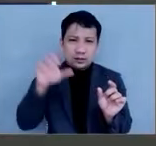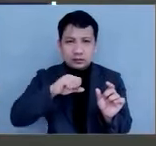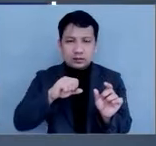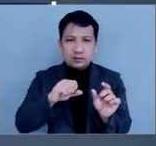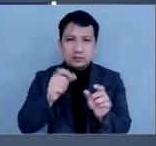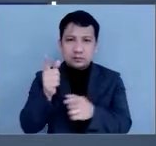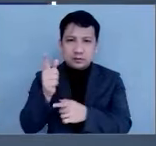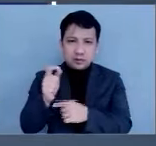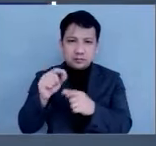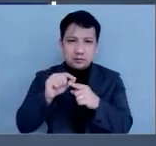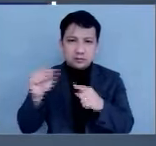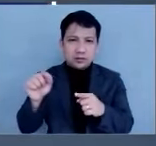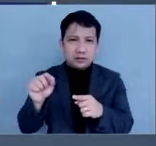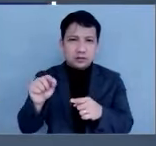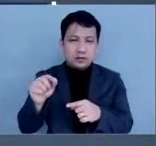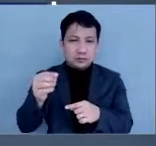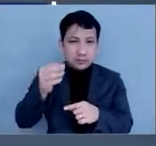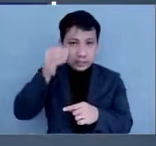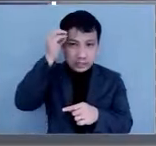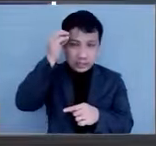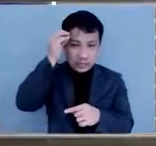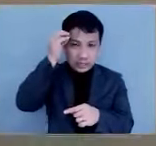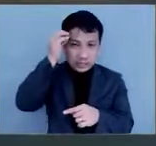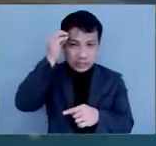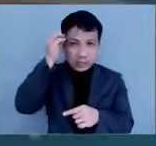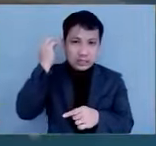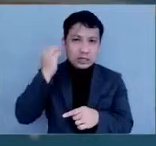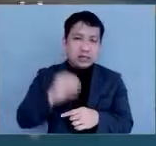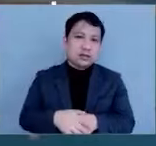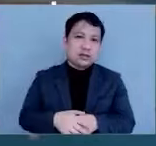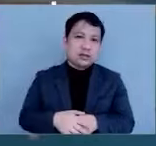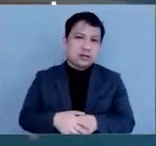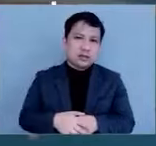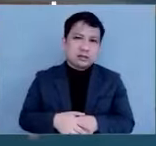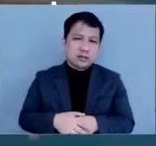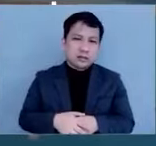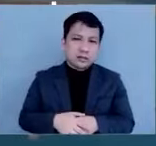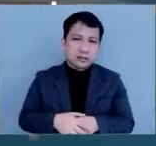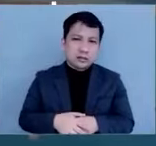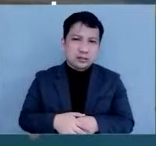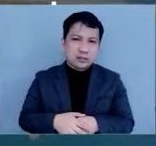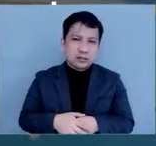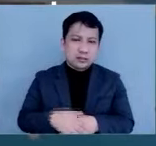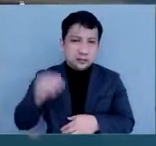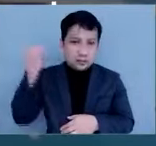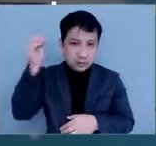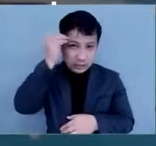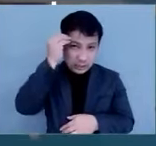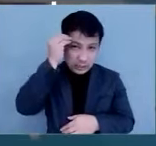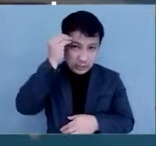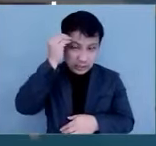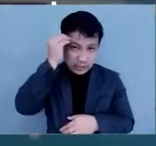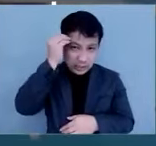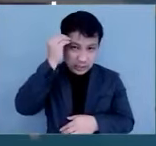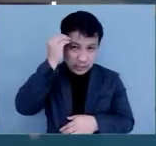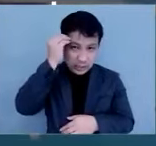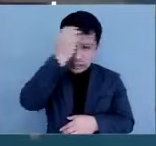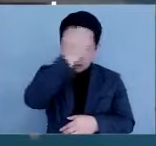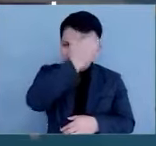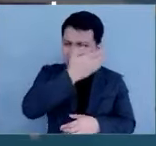bala. Hindi ito tumangos sa kanyang bungo. May matigas na bagay na nakapasok dito sa sentido niya.